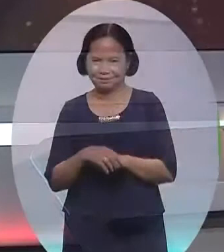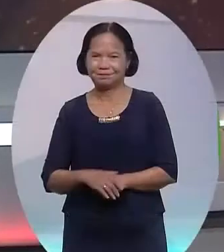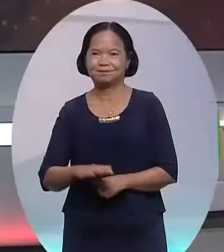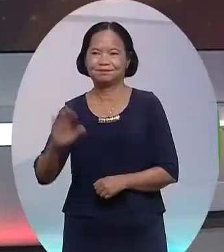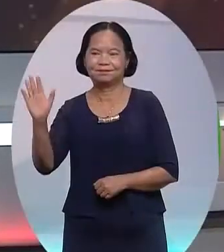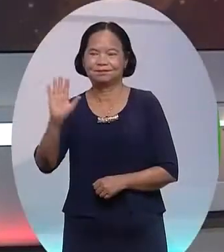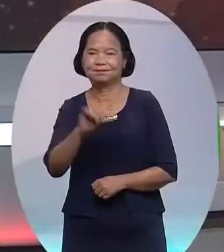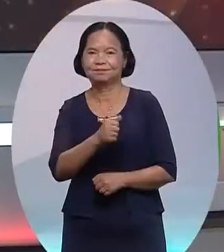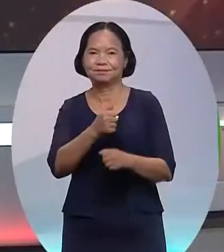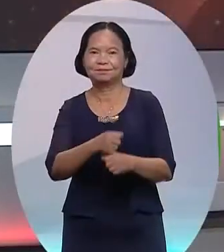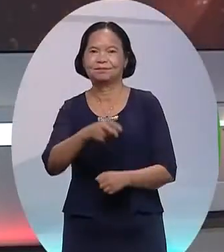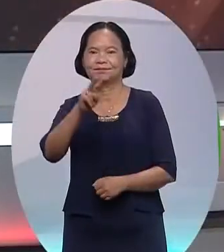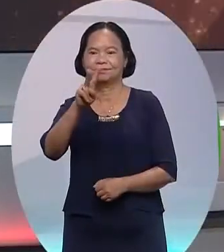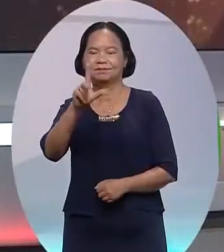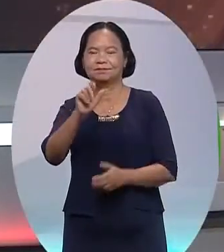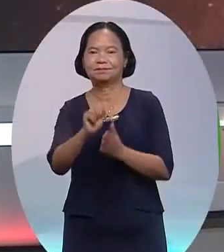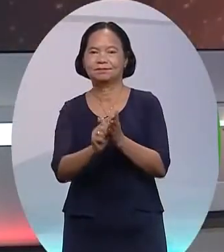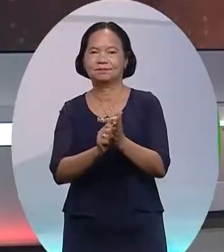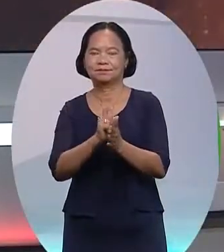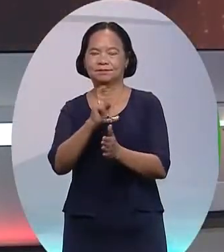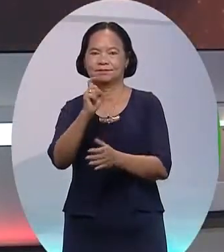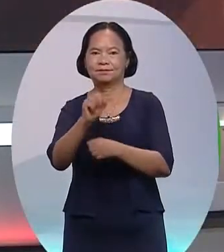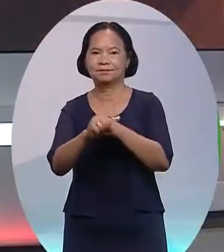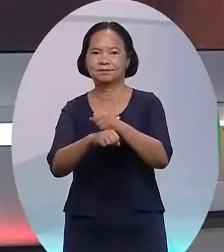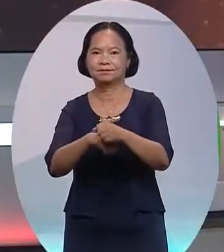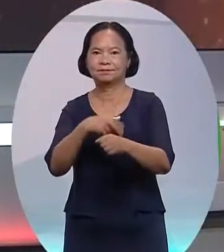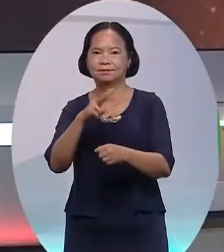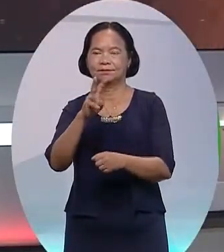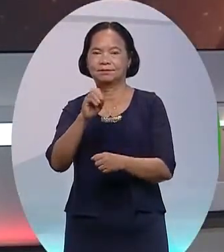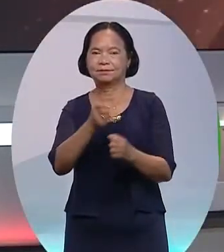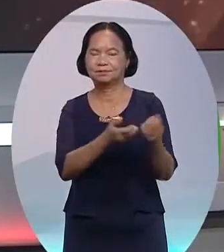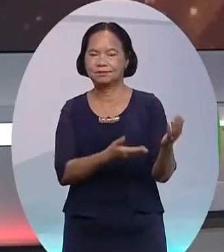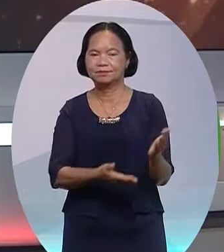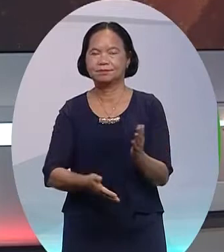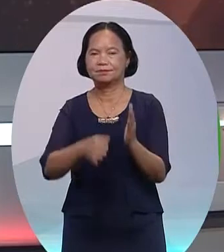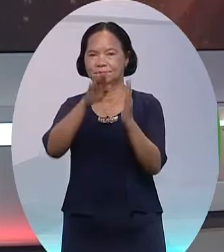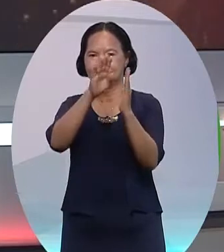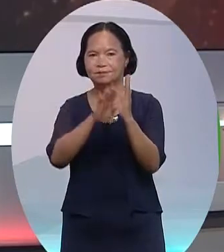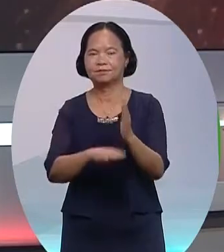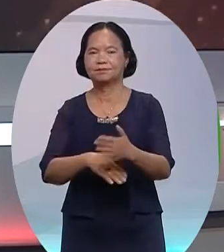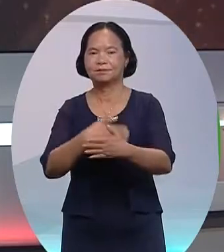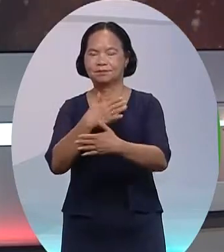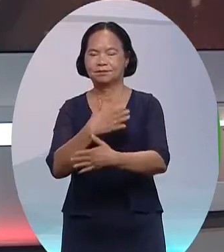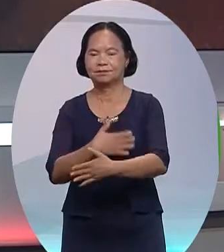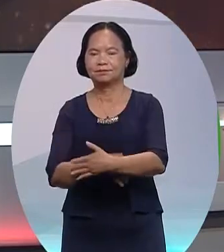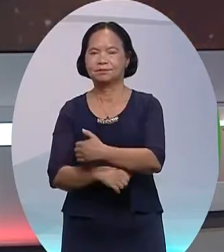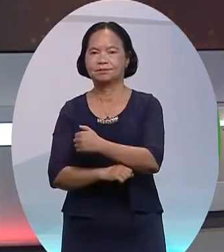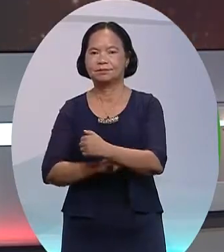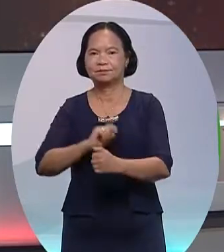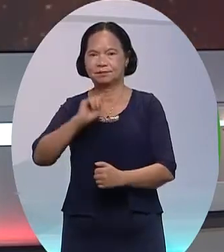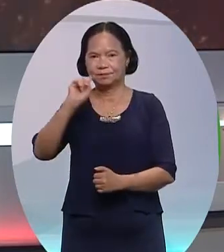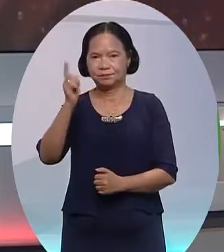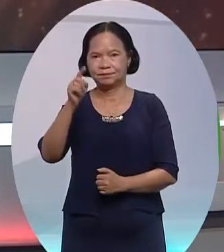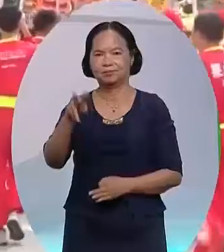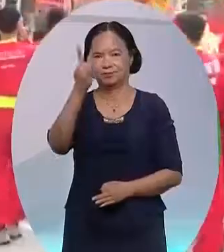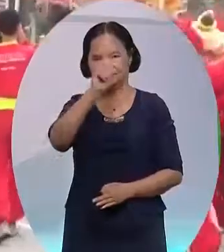kính chào quý vị. Hôm nay Chủ nhật ngày 27 tháng 9 năm 2020. Kính mời quý vị theo dõi bản tin buổi trưa của Đài Truyền hình Thành phố Hồ Chí Minh. Phần đầu bản tin sẽ có những